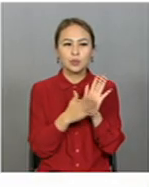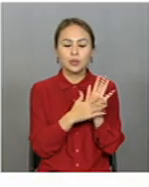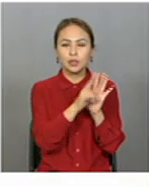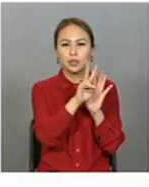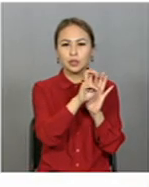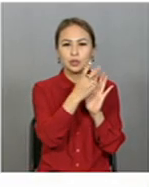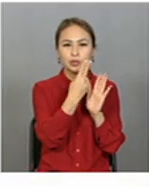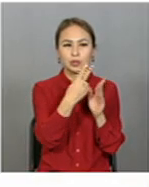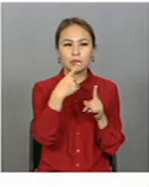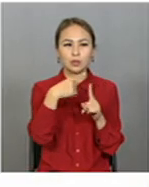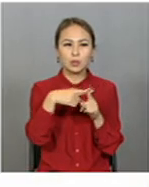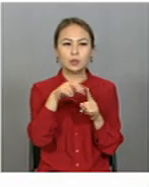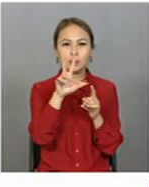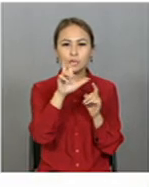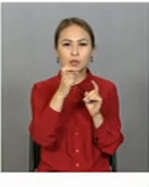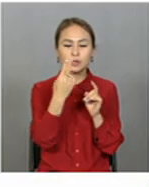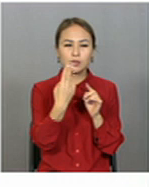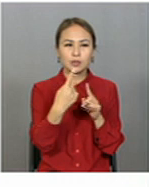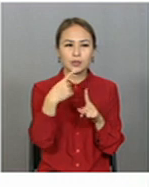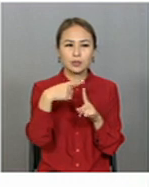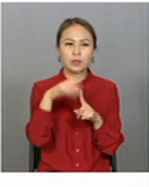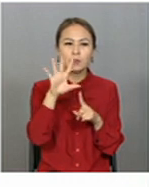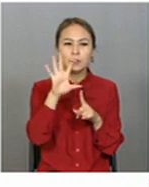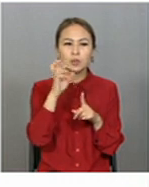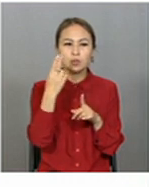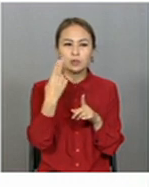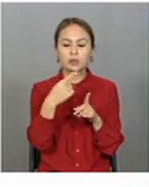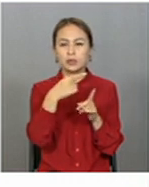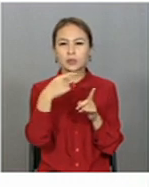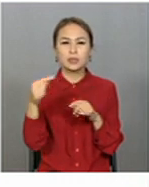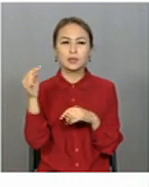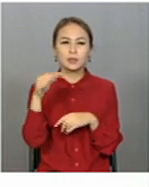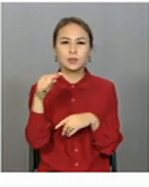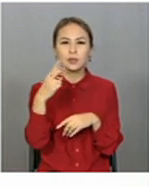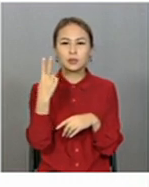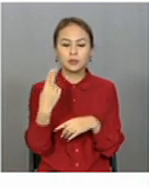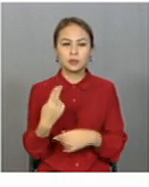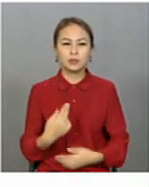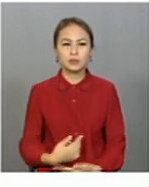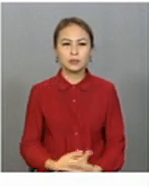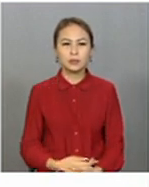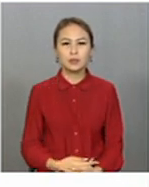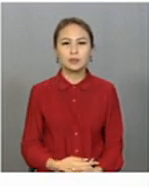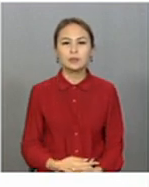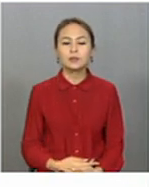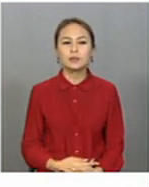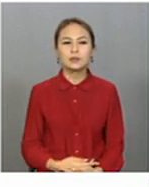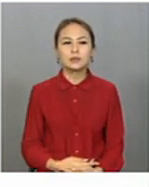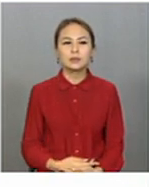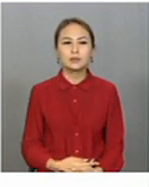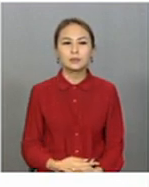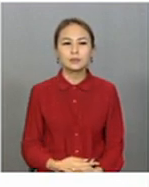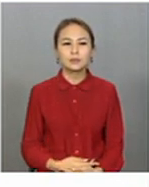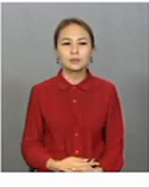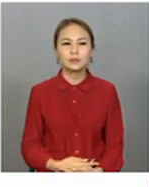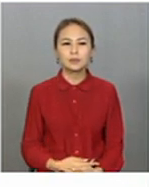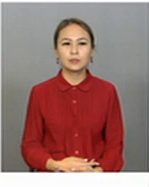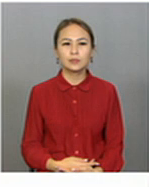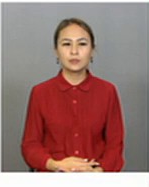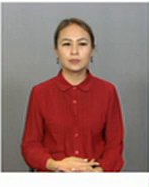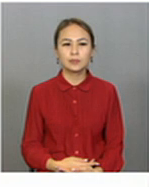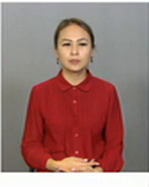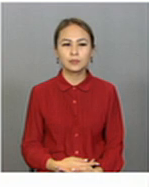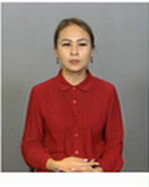центнер қосылған 300 центнер, қосу 500 центнер. Мәні 1000 центнерге тең.